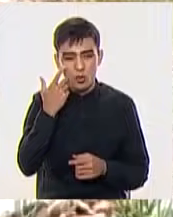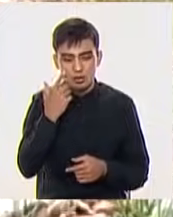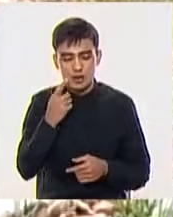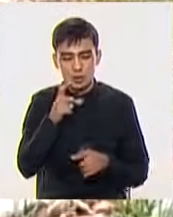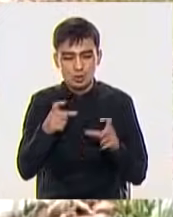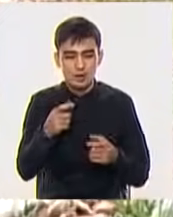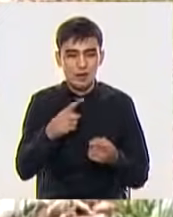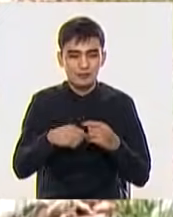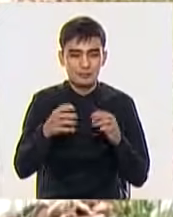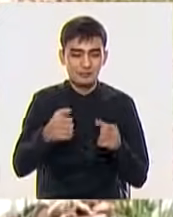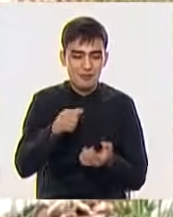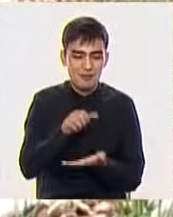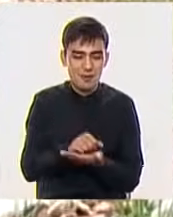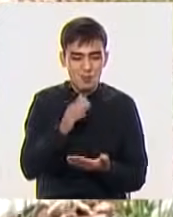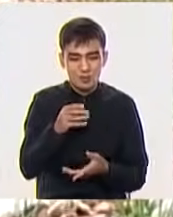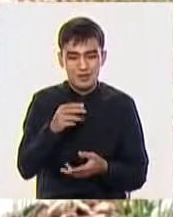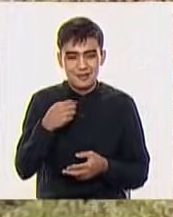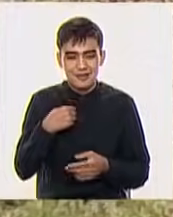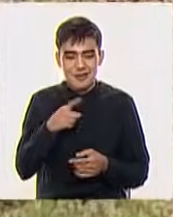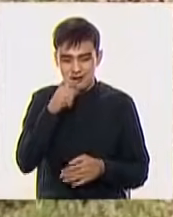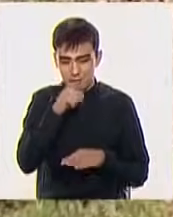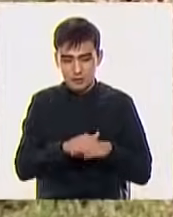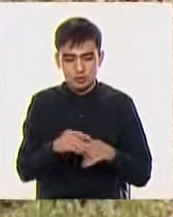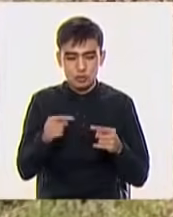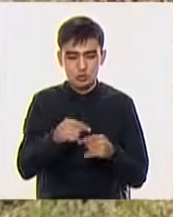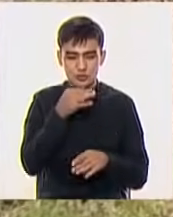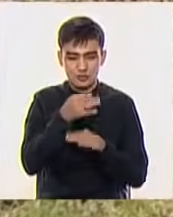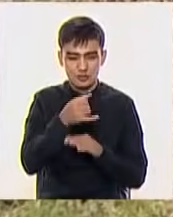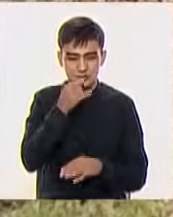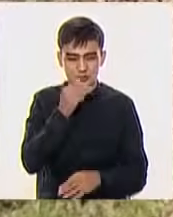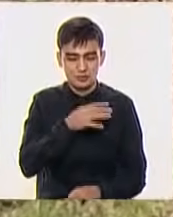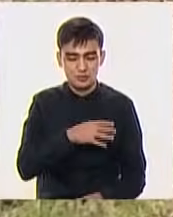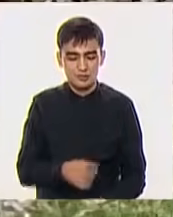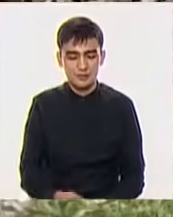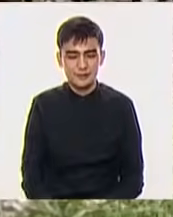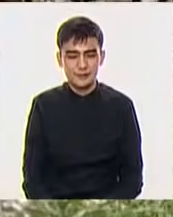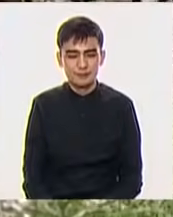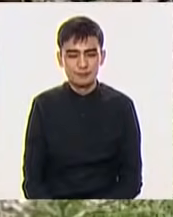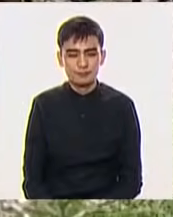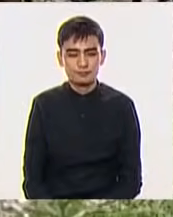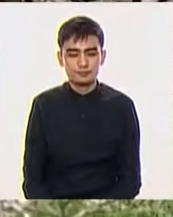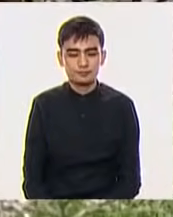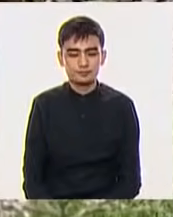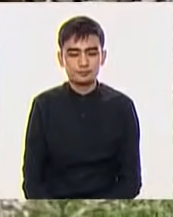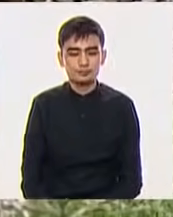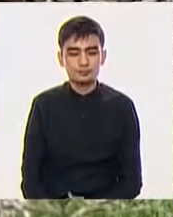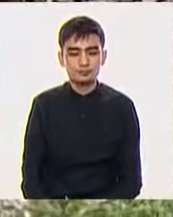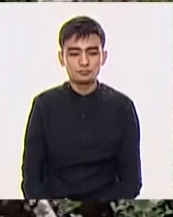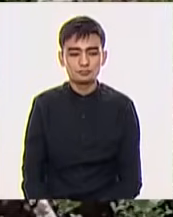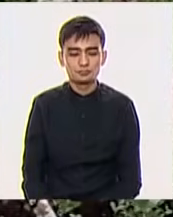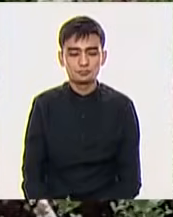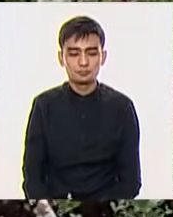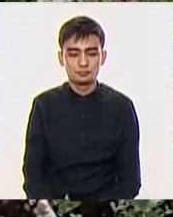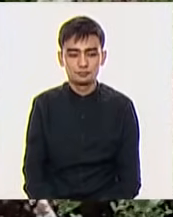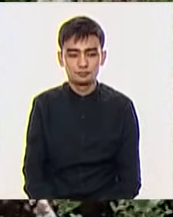люди увидят результат этой работы, в акимате затруднились ответить. Бахром Абдуллаев, Жансерик Боромбаев, Информбюро. Бюро